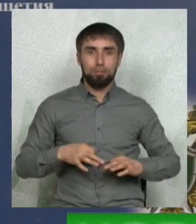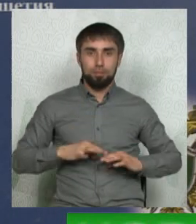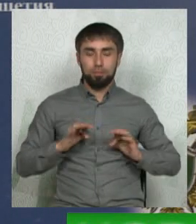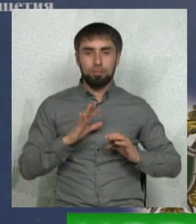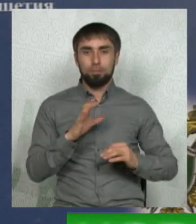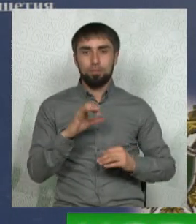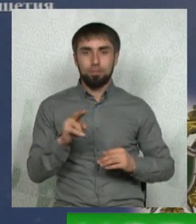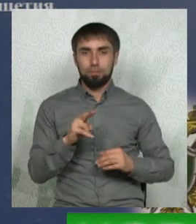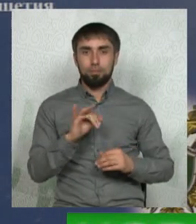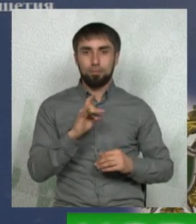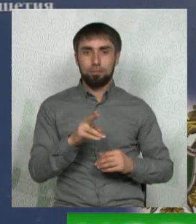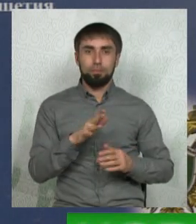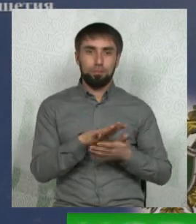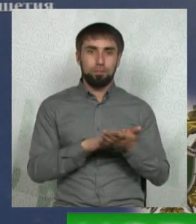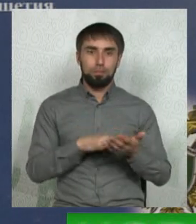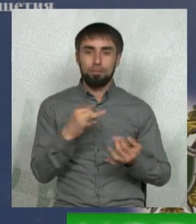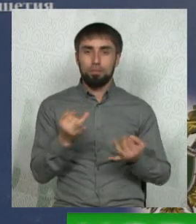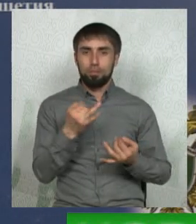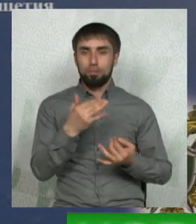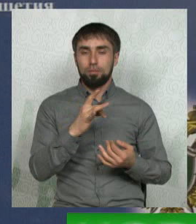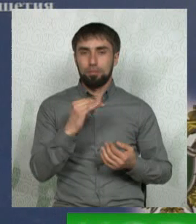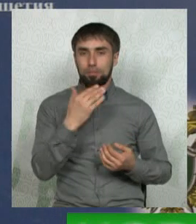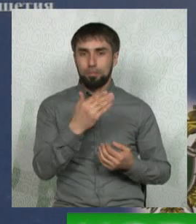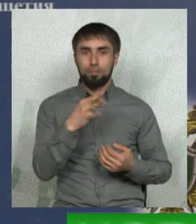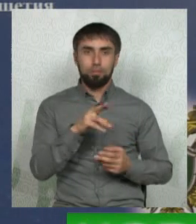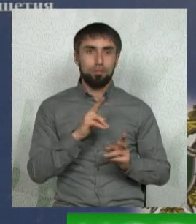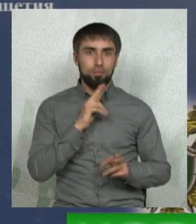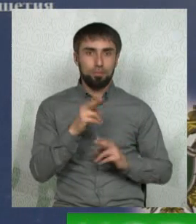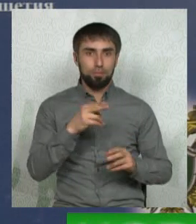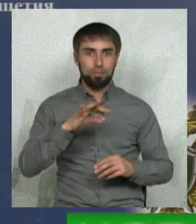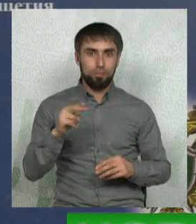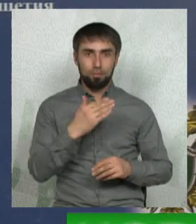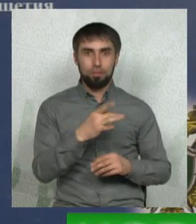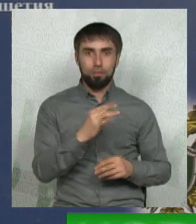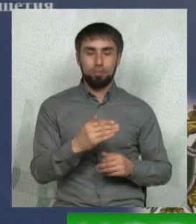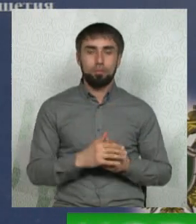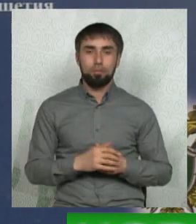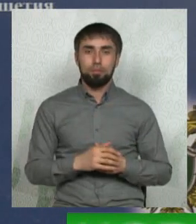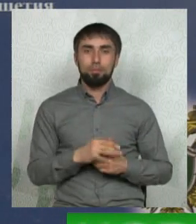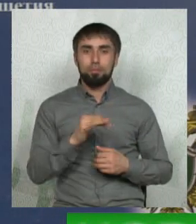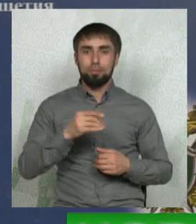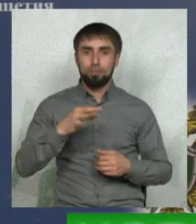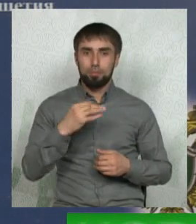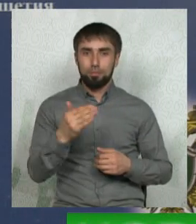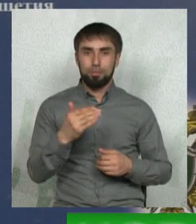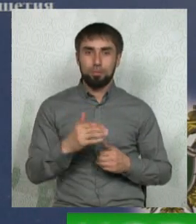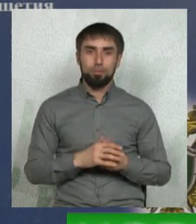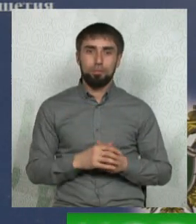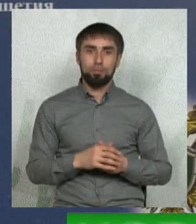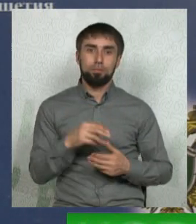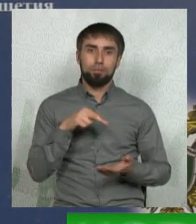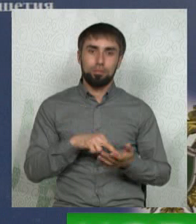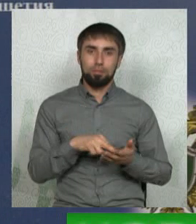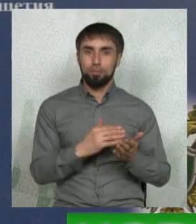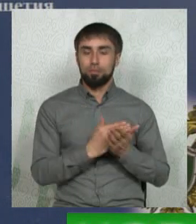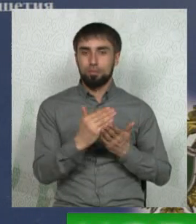суд с исковым заявлением в интересах Российской Федерации об обращении в доход Российской Федерации имущества стоимостью